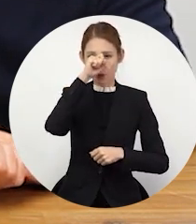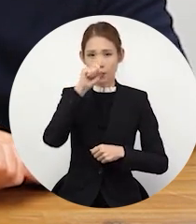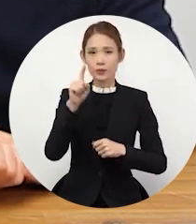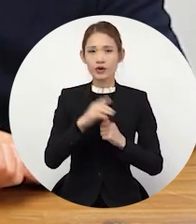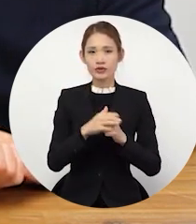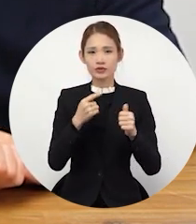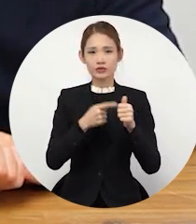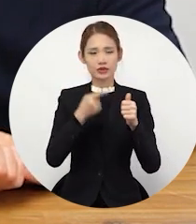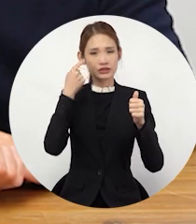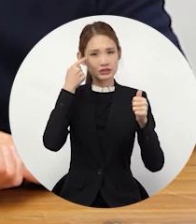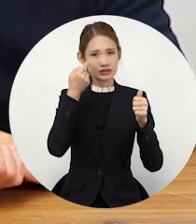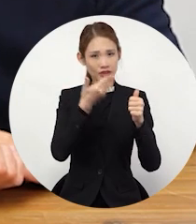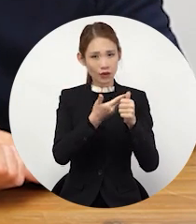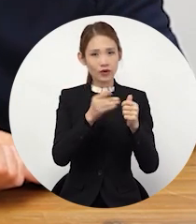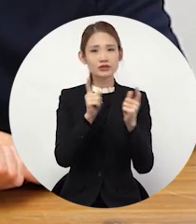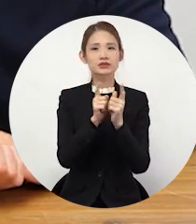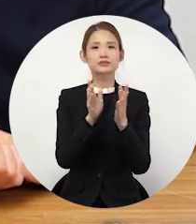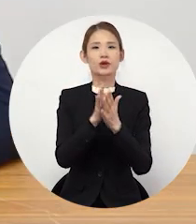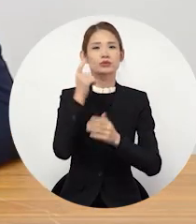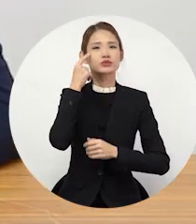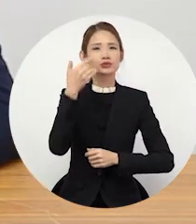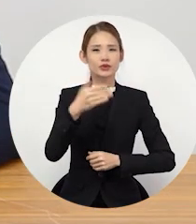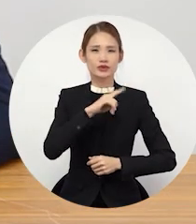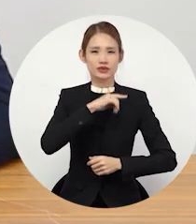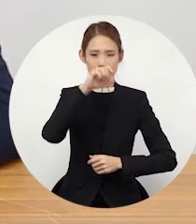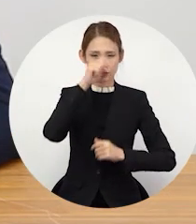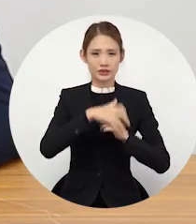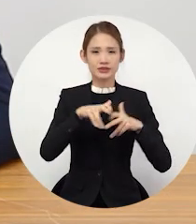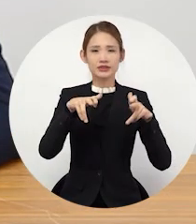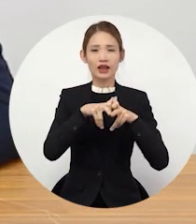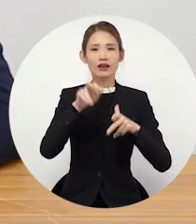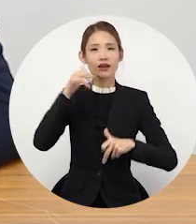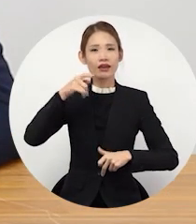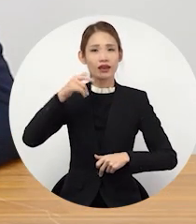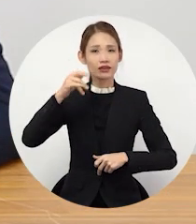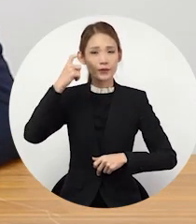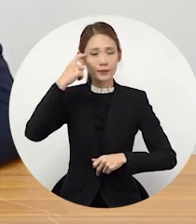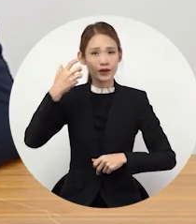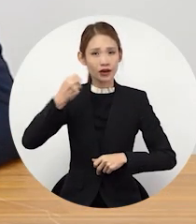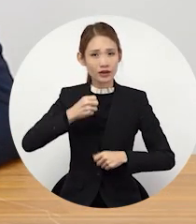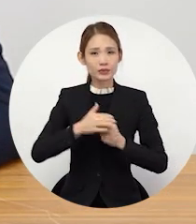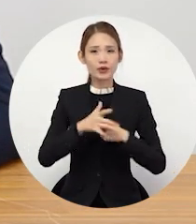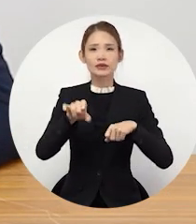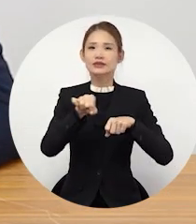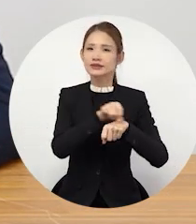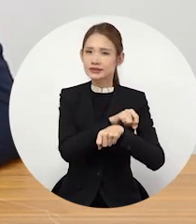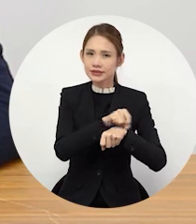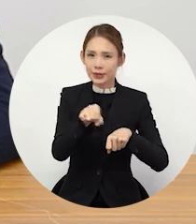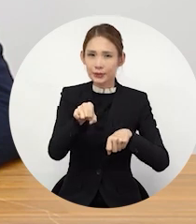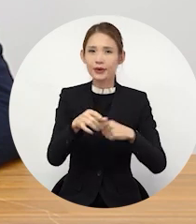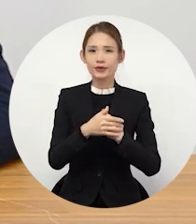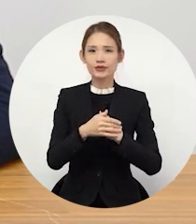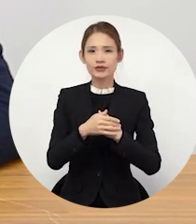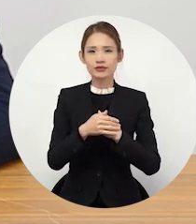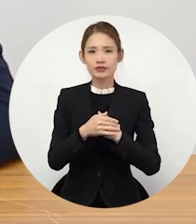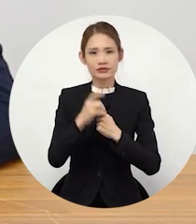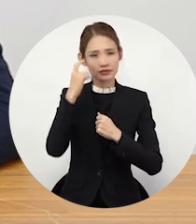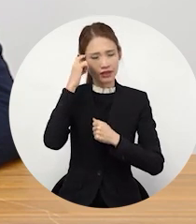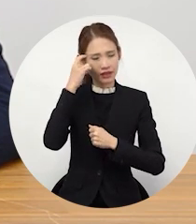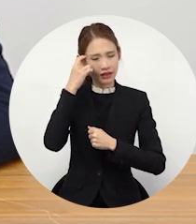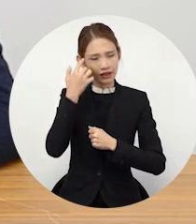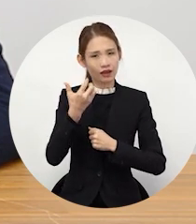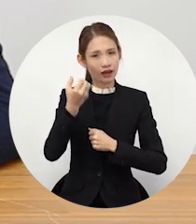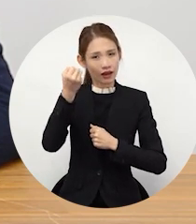건 당사자한테 좀 물어보시는 게 좋을 것 같아요. 맞아요. 이게 장애라는 개념 자체가 우리 사회에서 엄청나게 뭔가 특별한, 네.